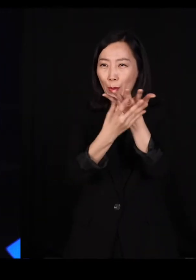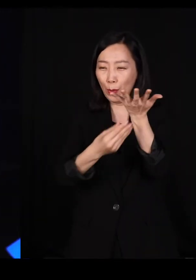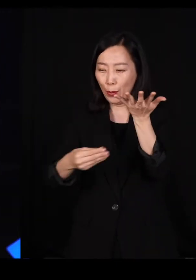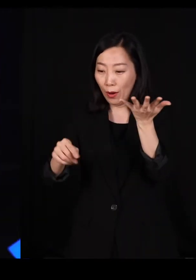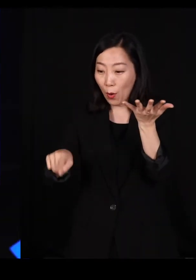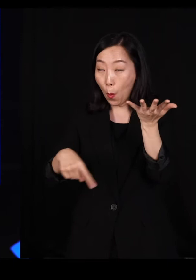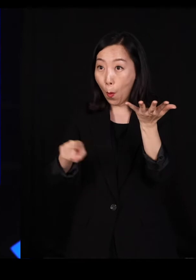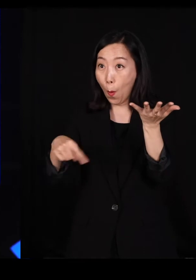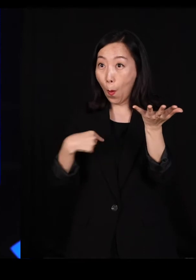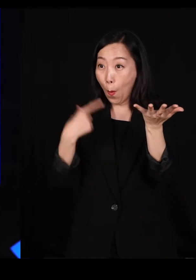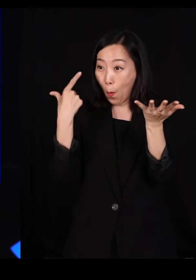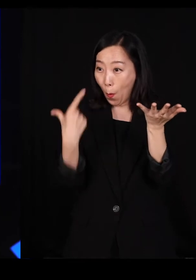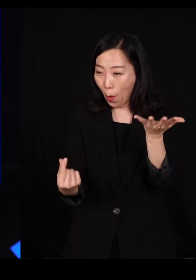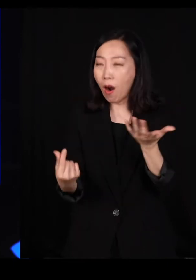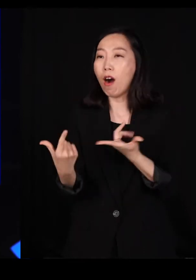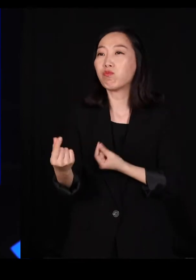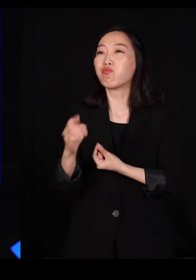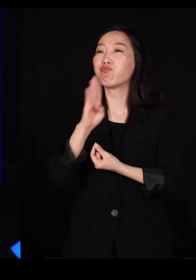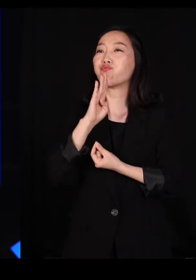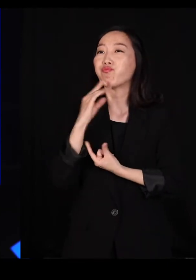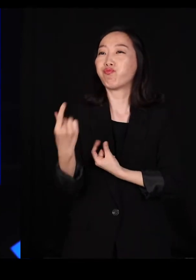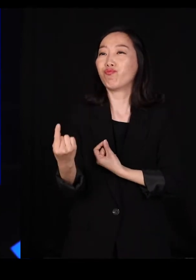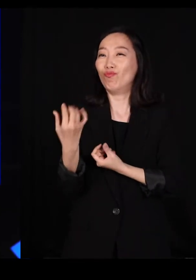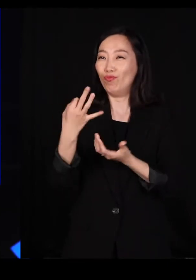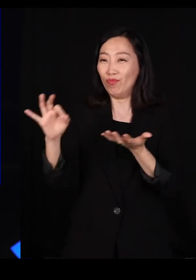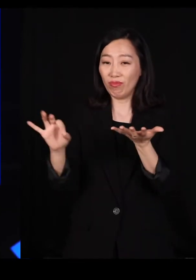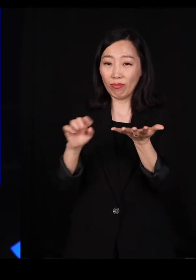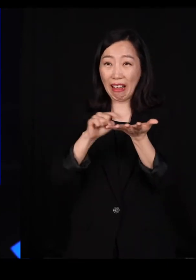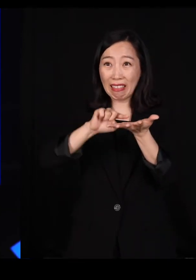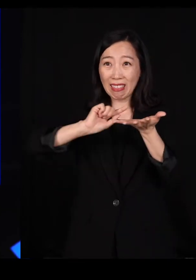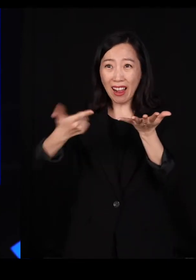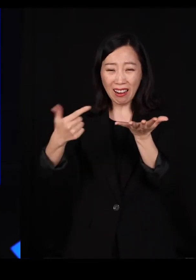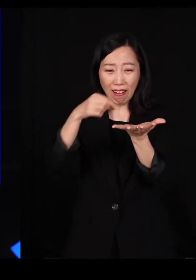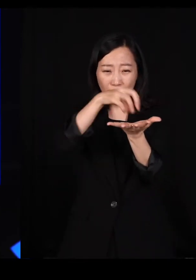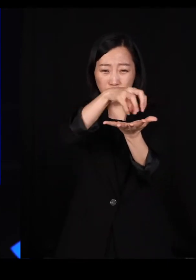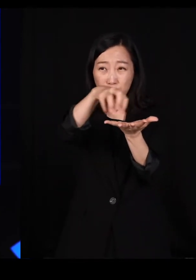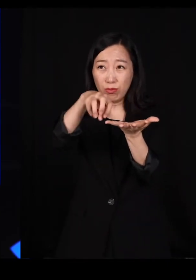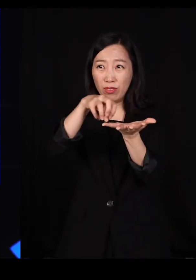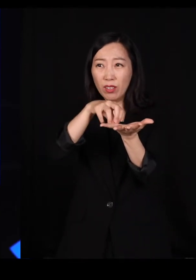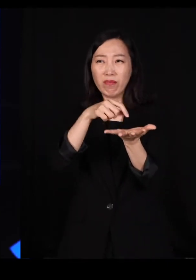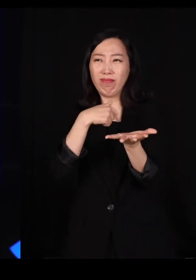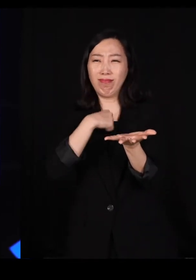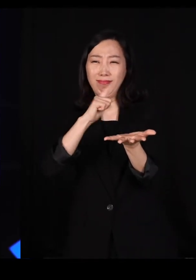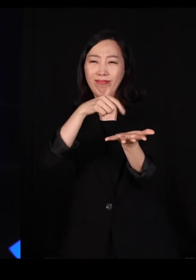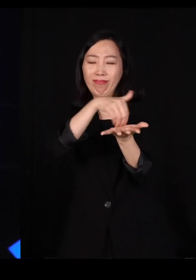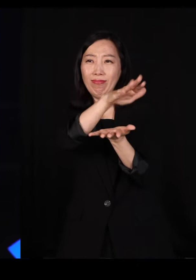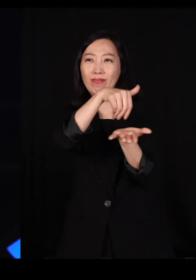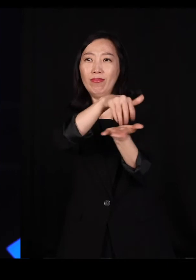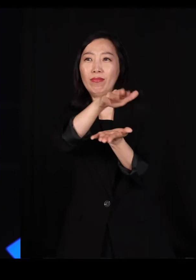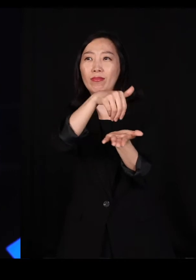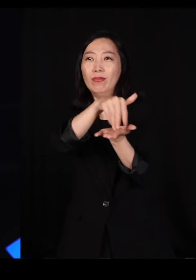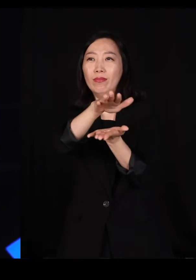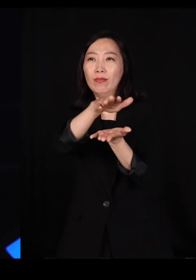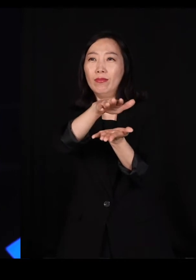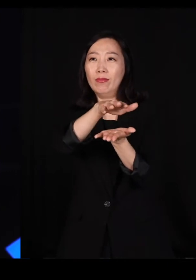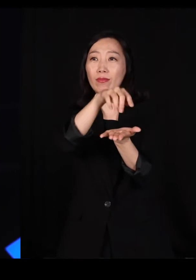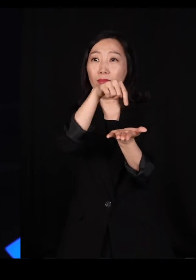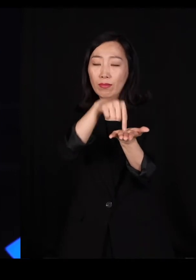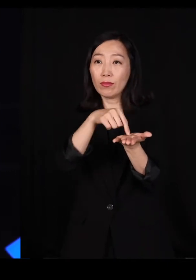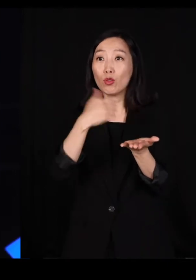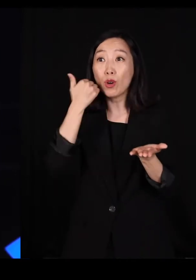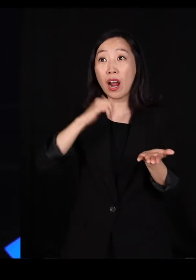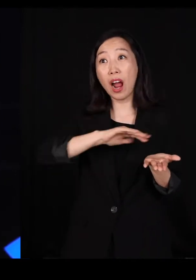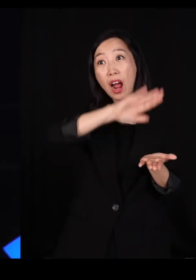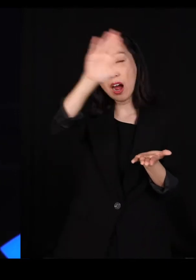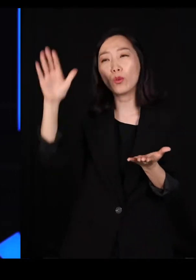그래서 비슷한 것만 받아들이고 다른 것들, 이질적인 것들은 바깥에 배제하는 거죠.